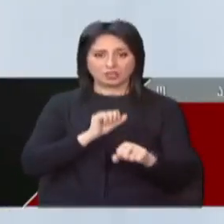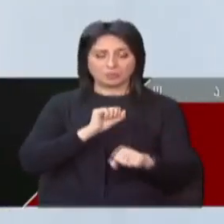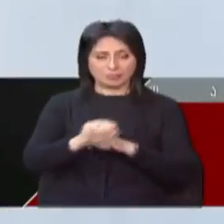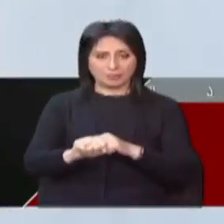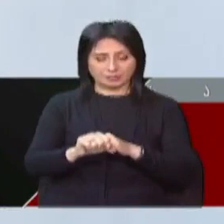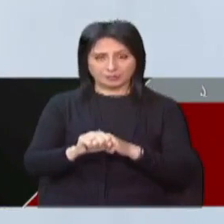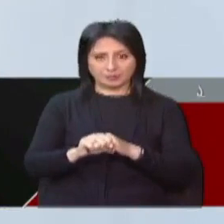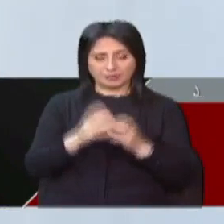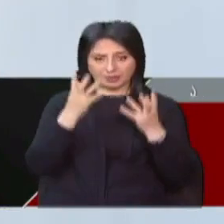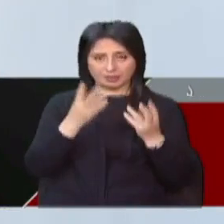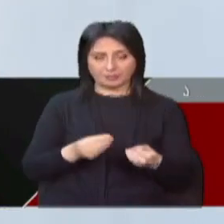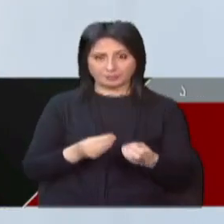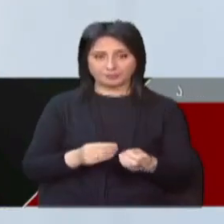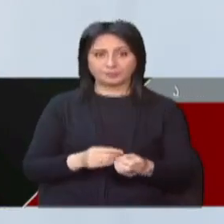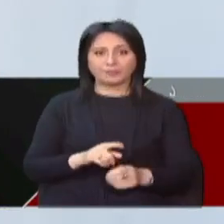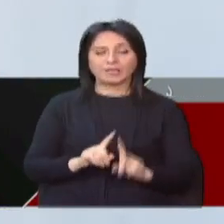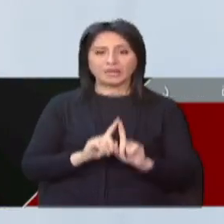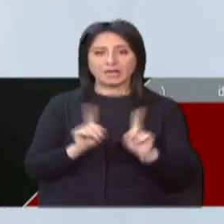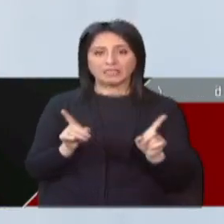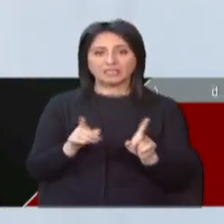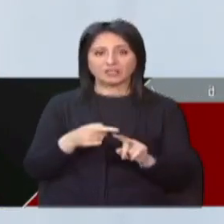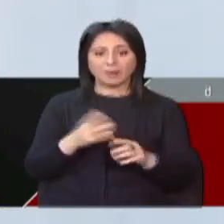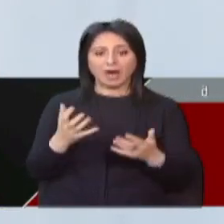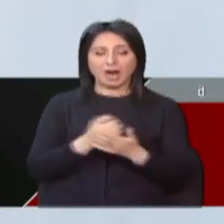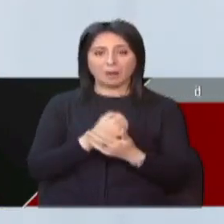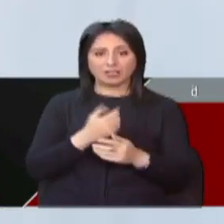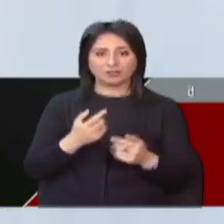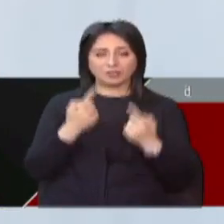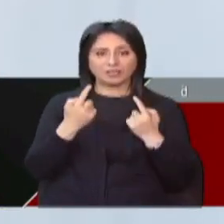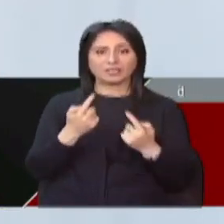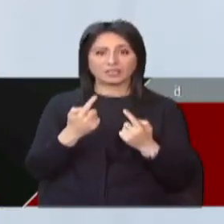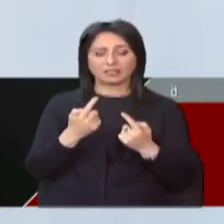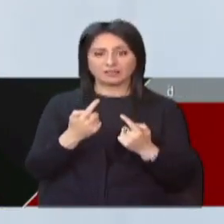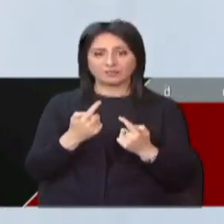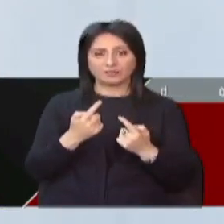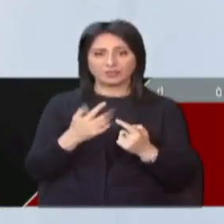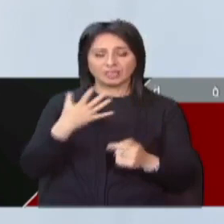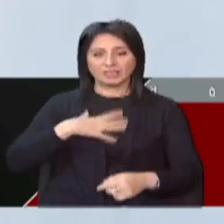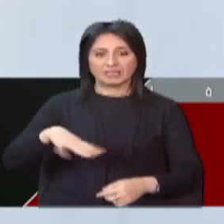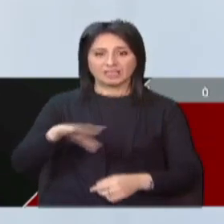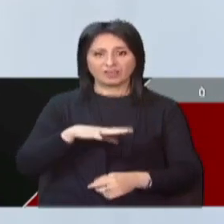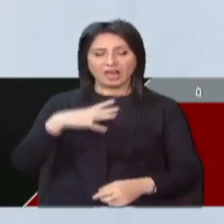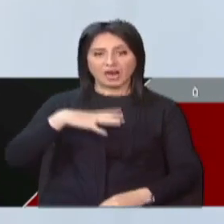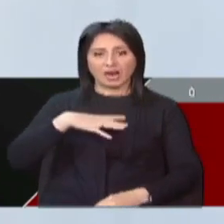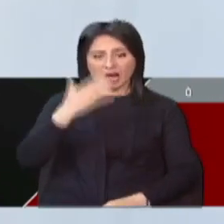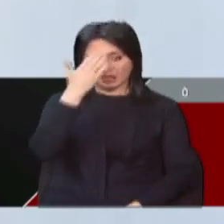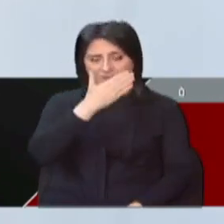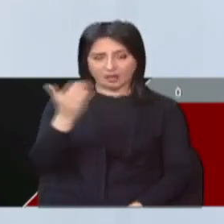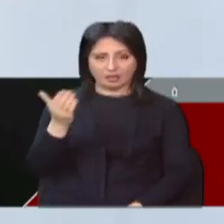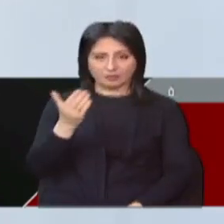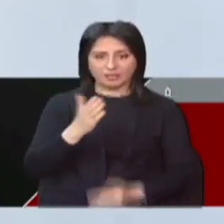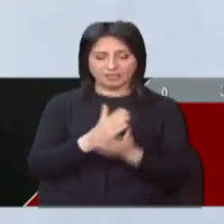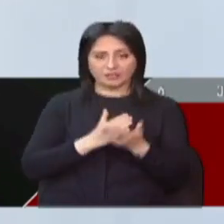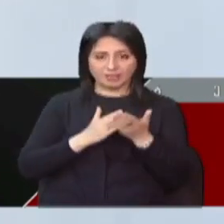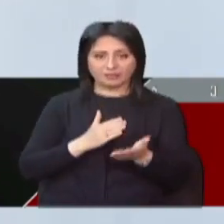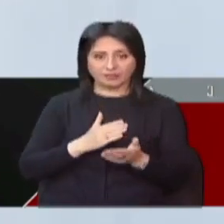გამარჯვების დღე და განსაკუთრებით ამ გამარჯვებაში დიდია საქართველოს და ქართველების